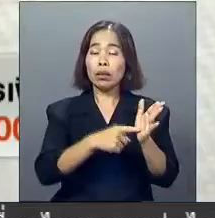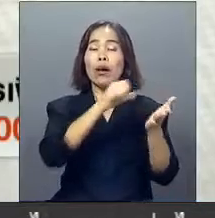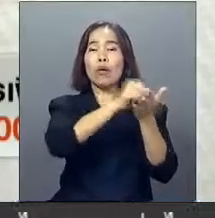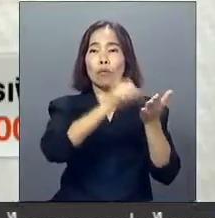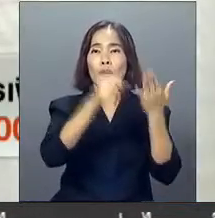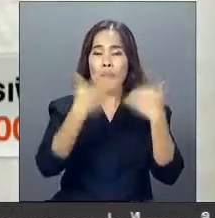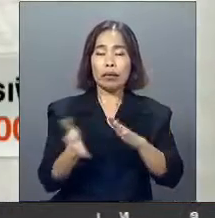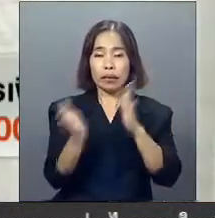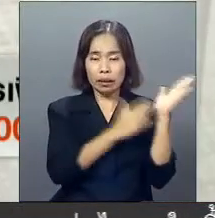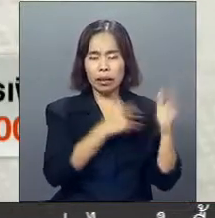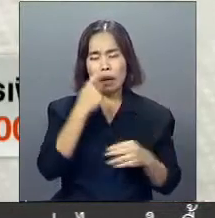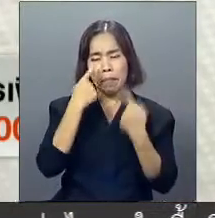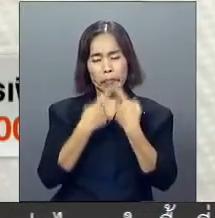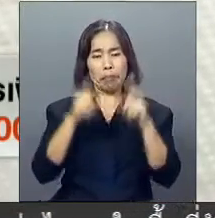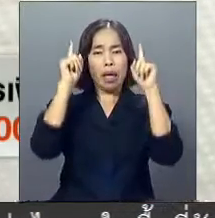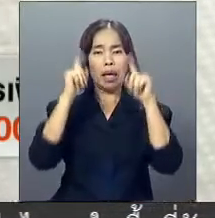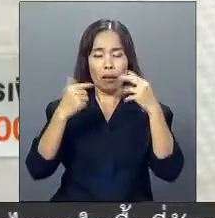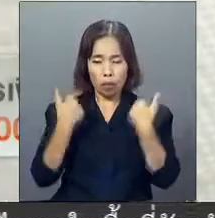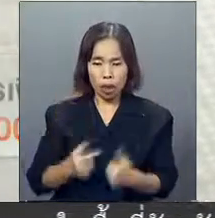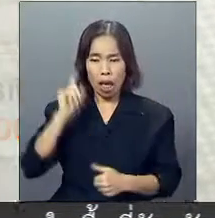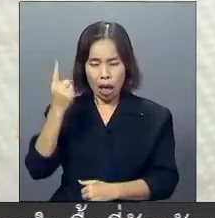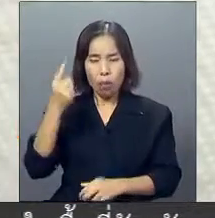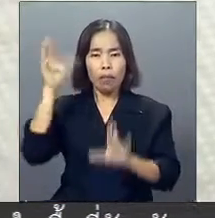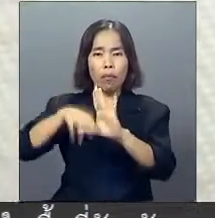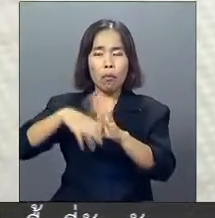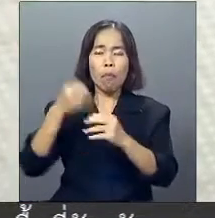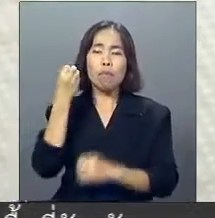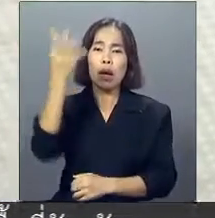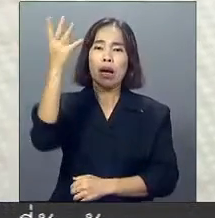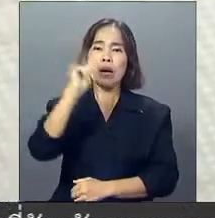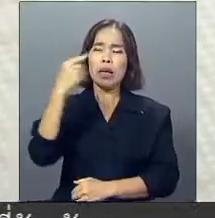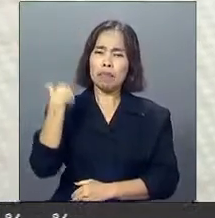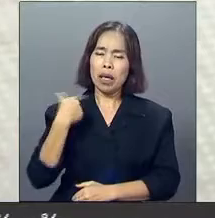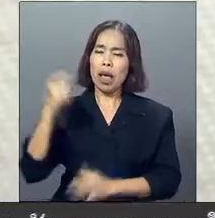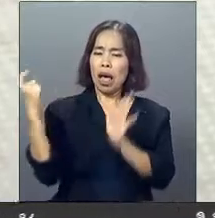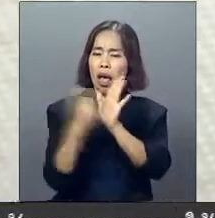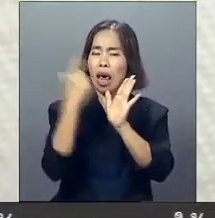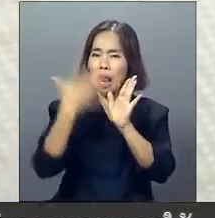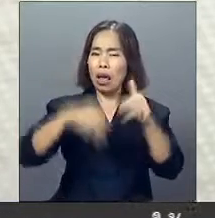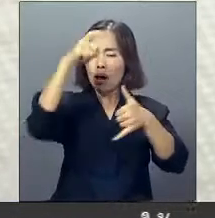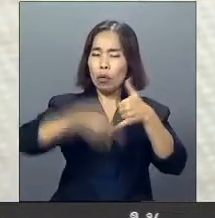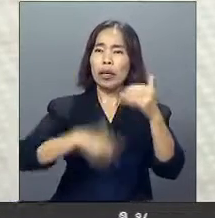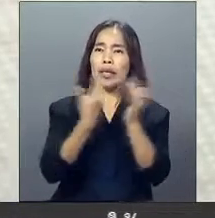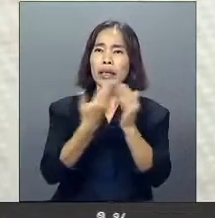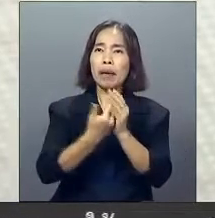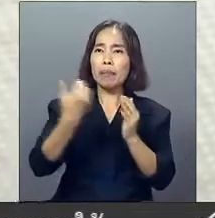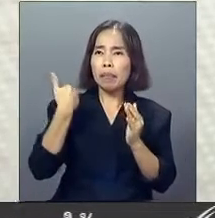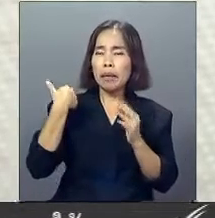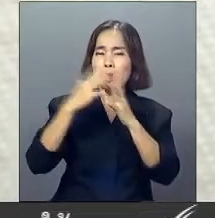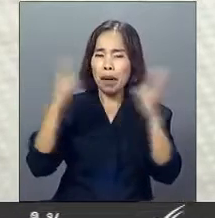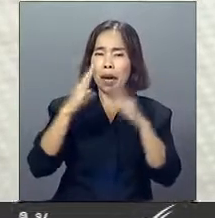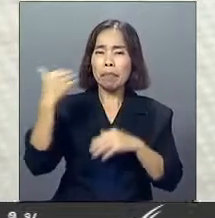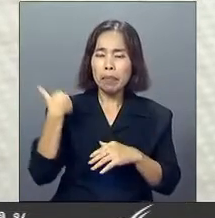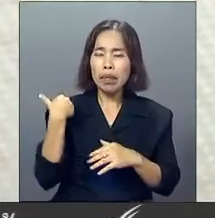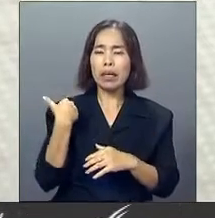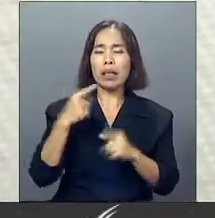ลกใจว่าจำนนผู้ลงทะเบีนนั้นมากเกินเป้าหมายทงทั้ทมีการกำหนดคุณสมบัิผู้มรายได้น้อยเพิ่มจากเดิมหลายข้อเป็การคัดก